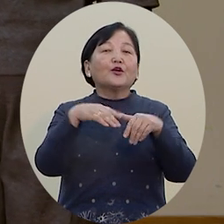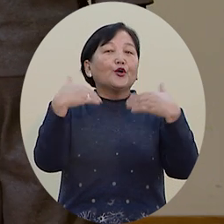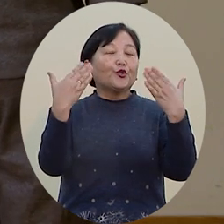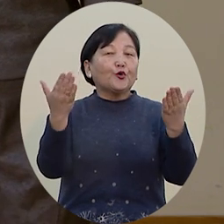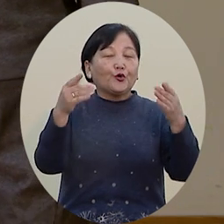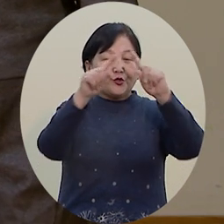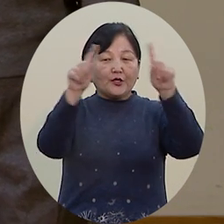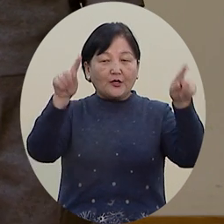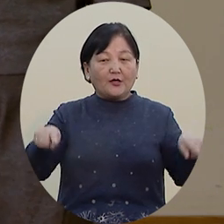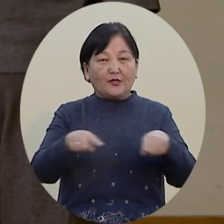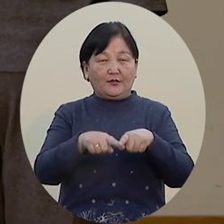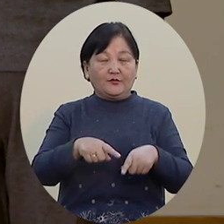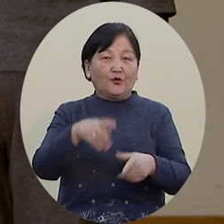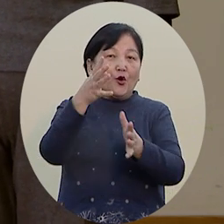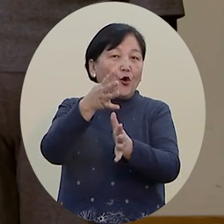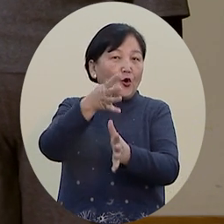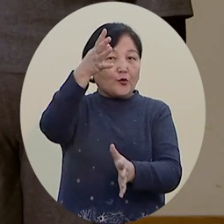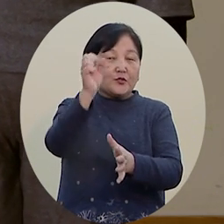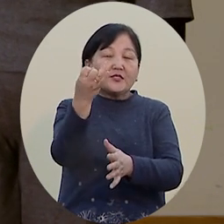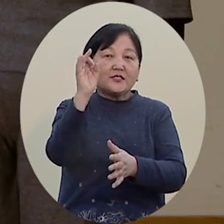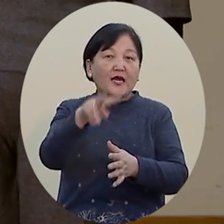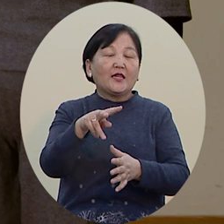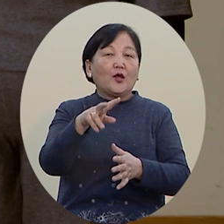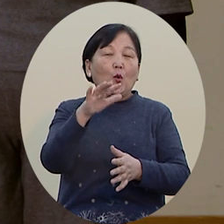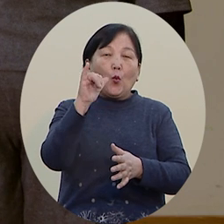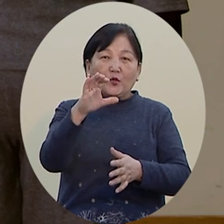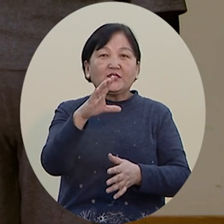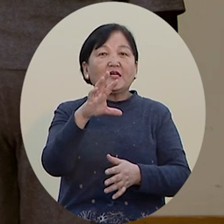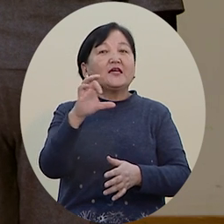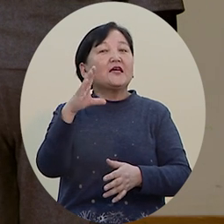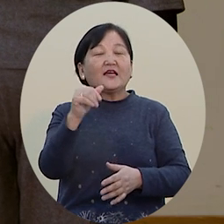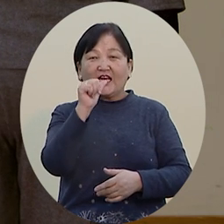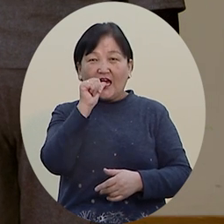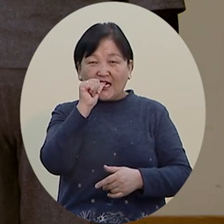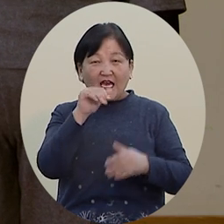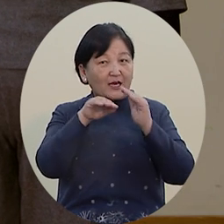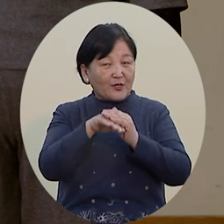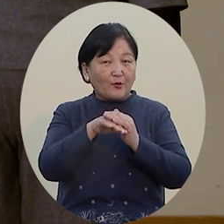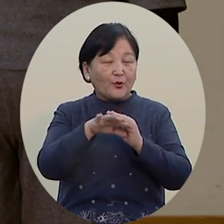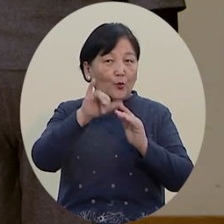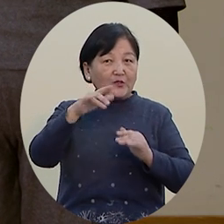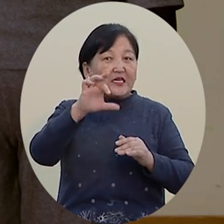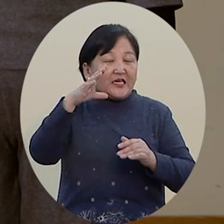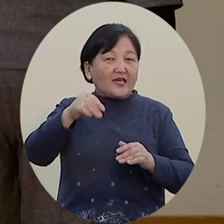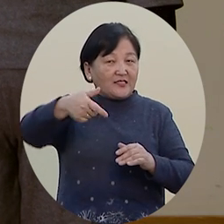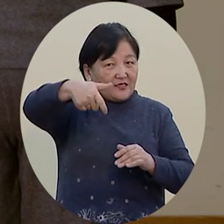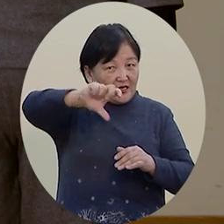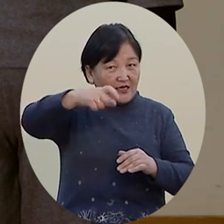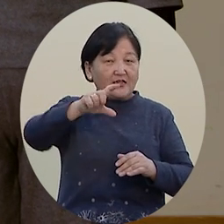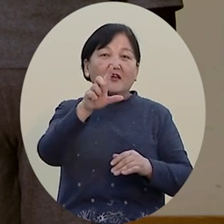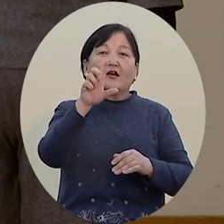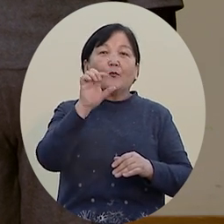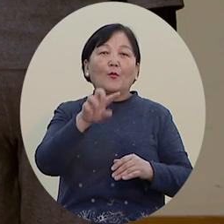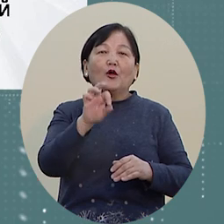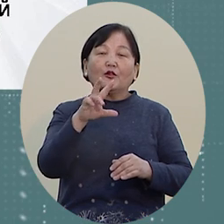сурна. За тэгвэл ер нь орон сууцны айлууд хэр зэрэг усыг хэмнэдэг юм болоо, усаа яаж хэргэлдэг юм болоо гэсэн юм